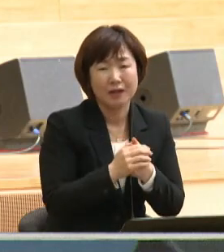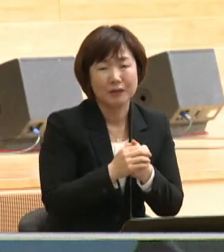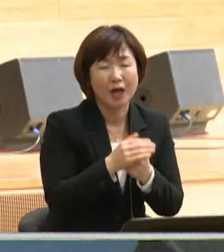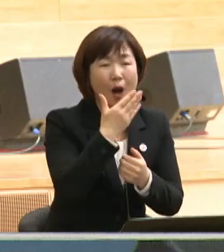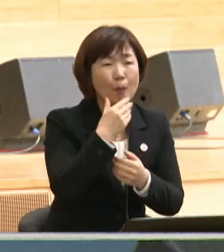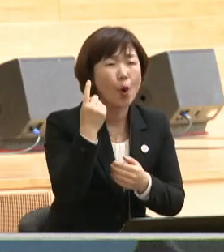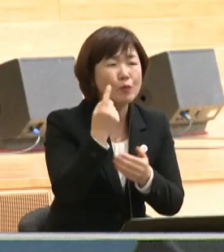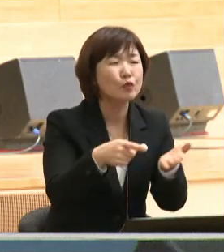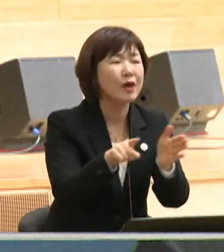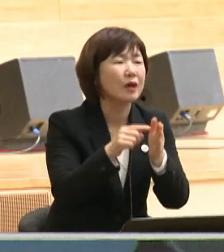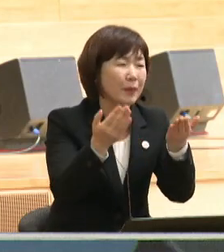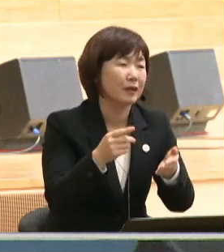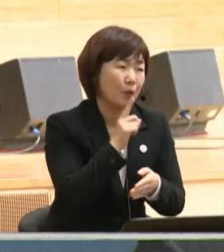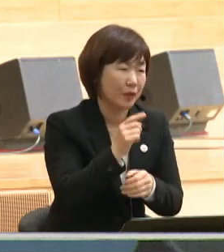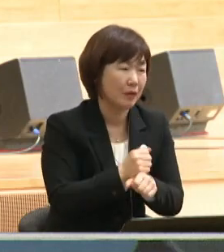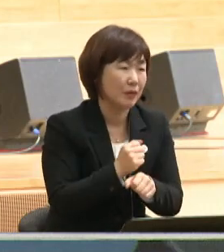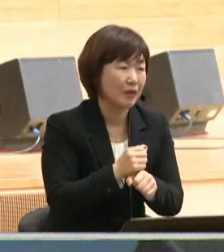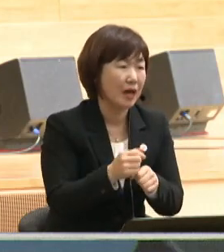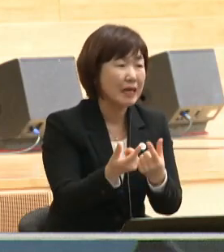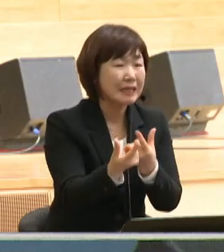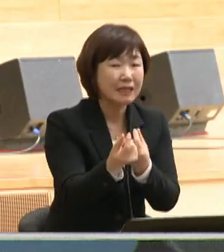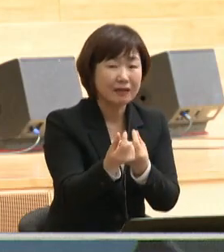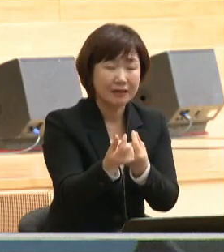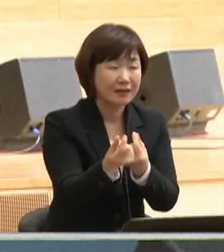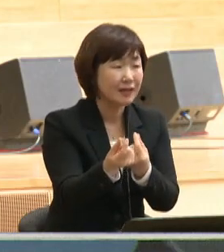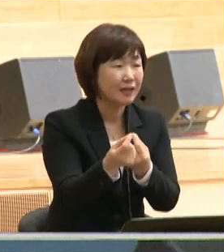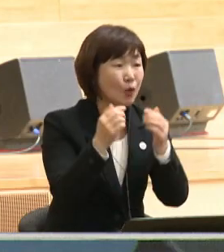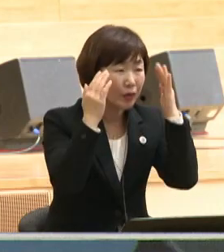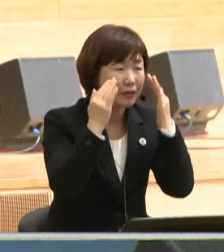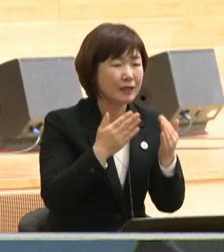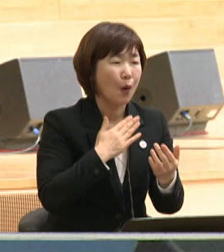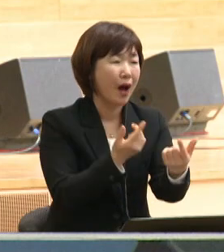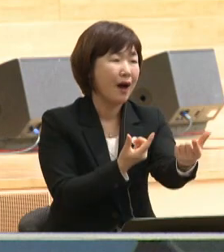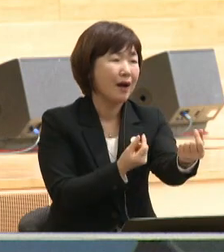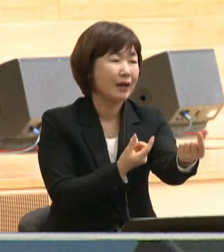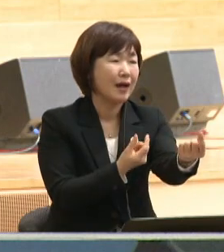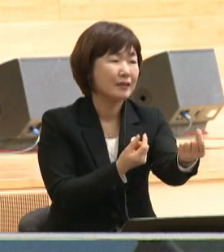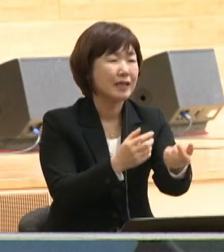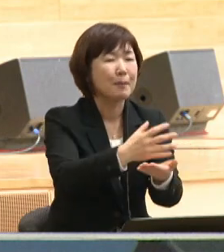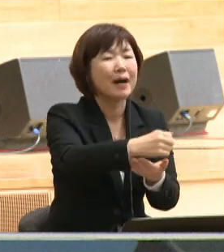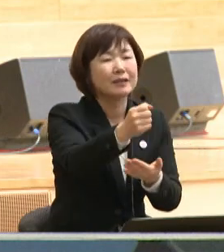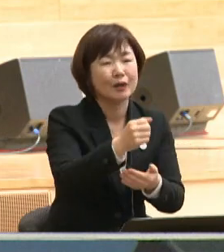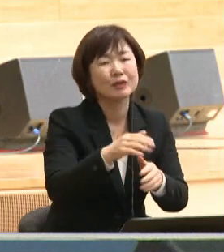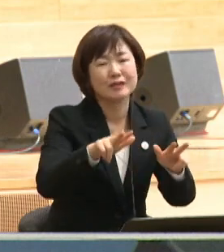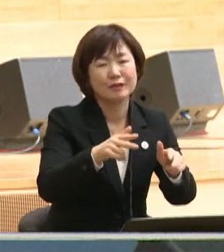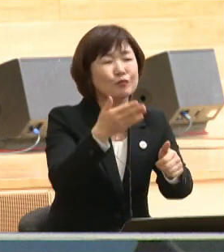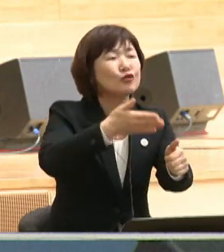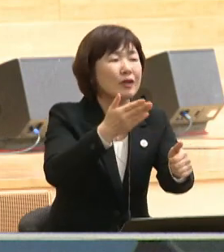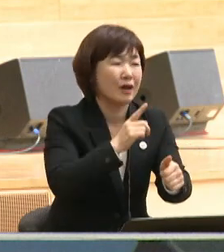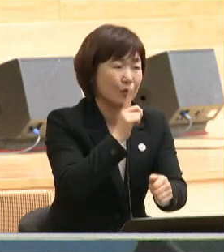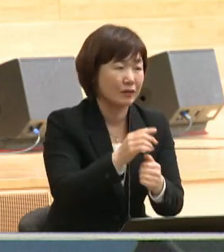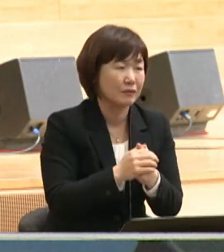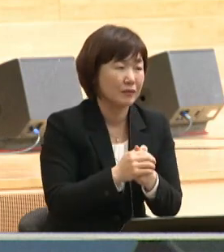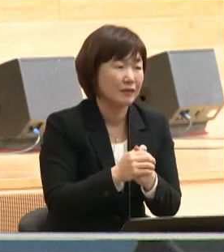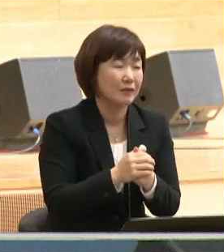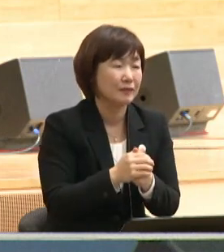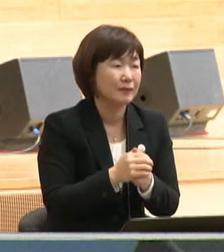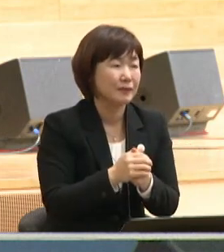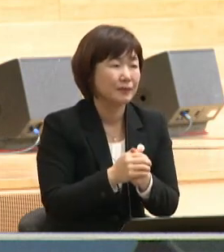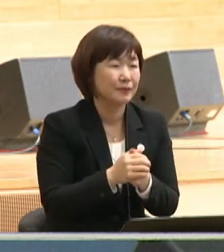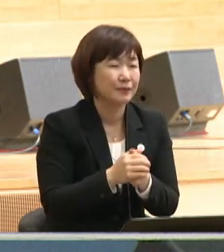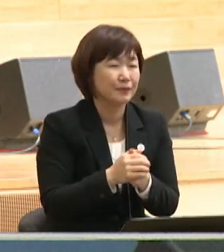말해 이러한 코난을 함께 받으라고 오늘 본문은 우리에게 요청하고 있는 것이죠 근데 여러분 어떻습니까